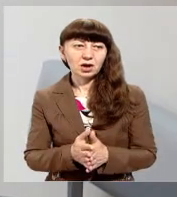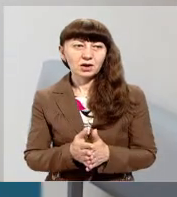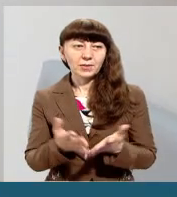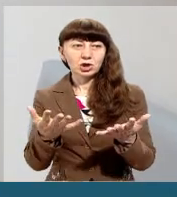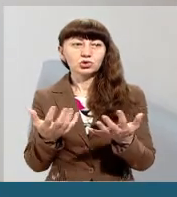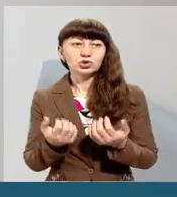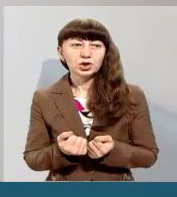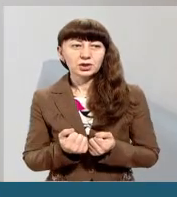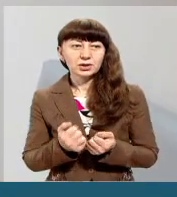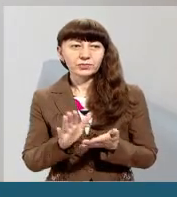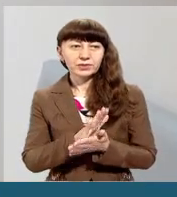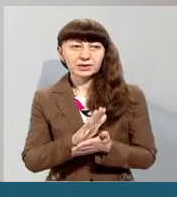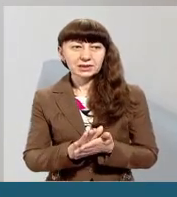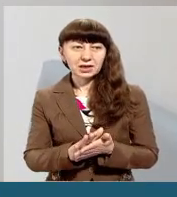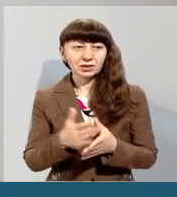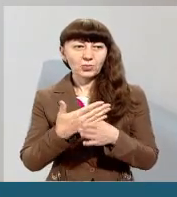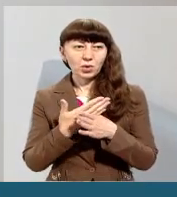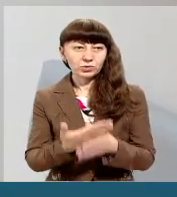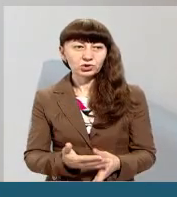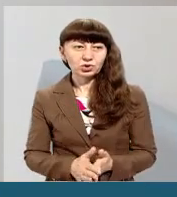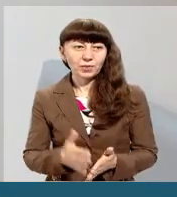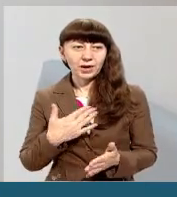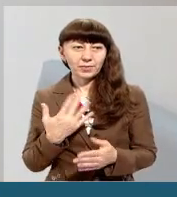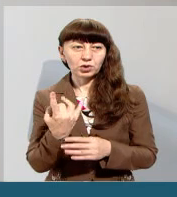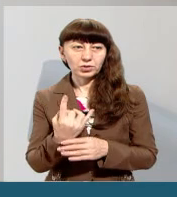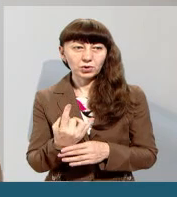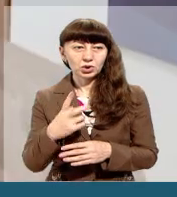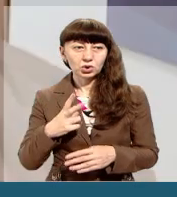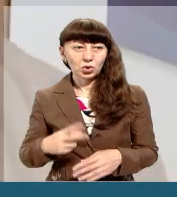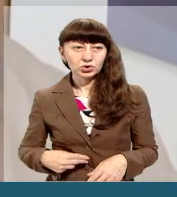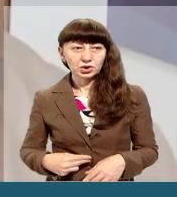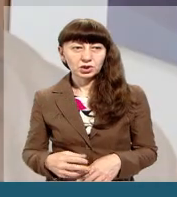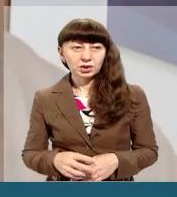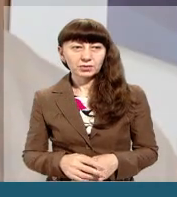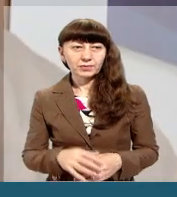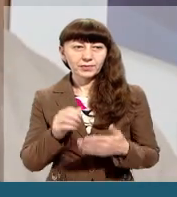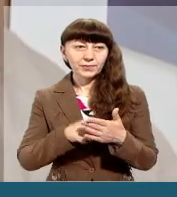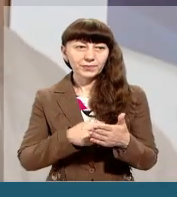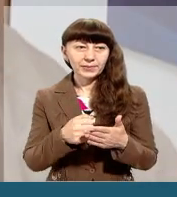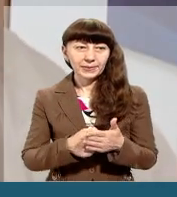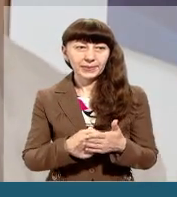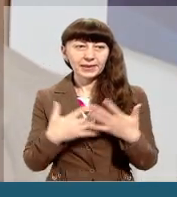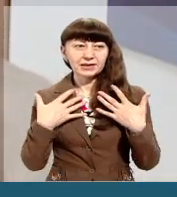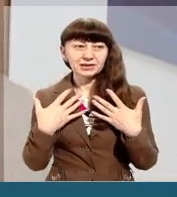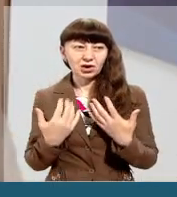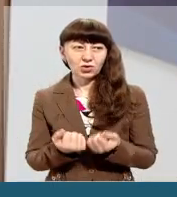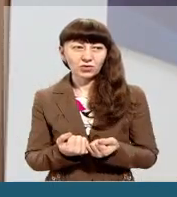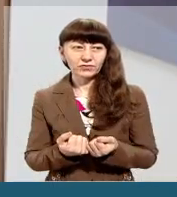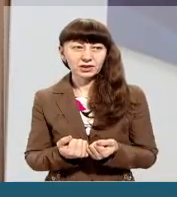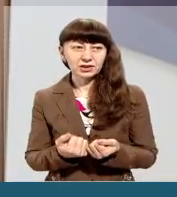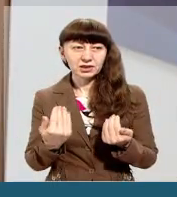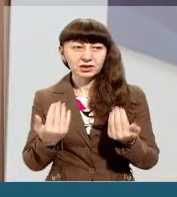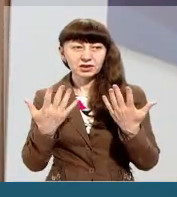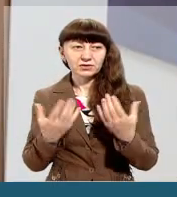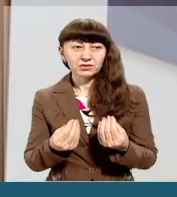оказания бесплатной помощи моему ребенку, моей дочери. Так как репродуктивное здоровье, в